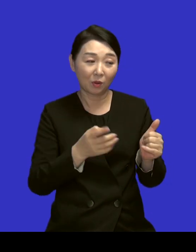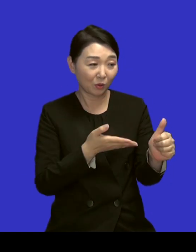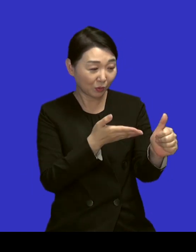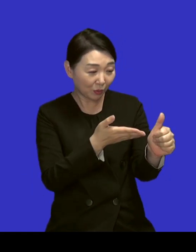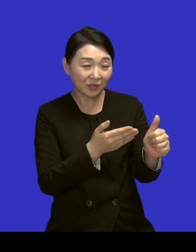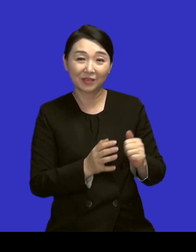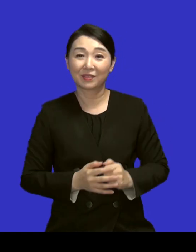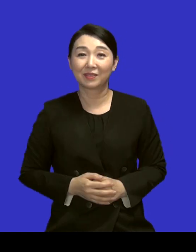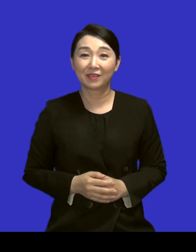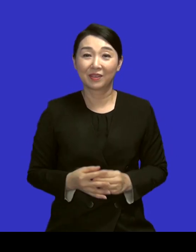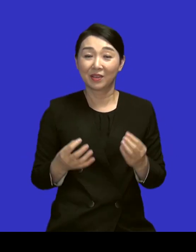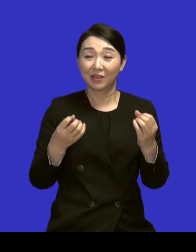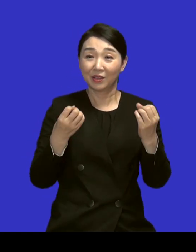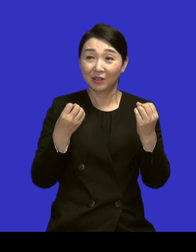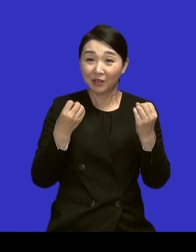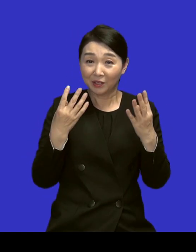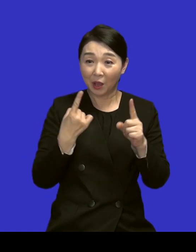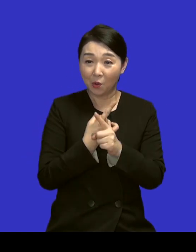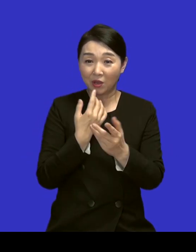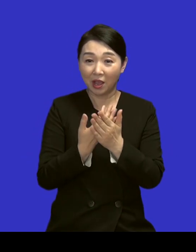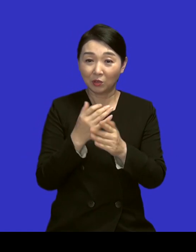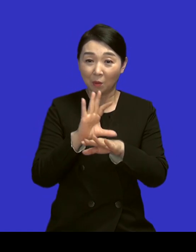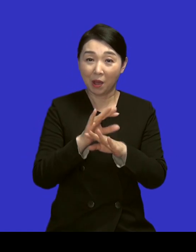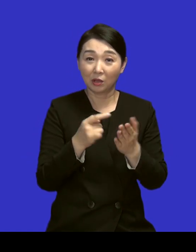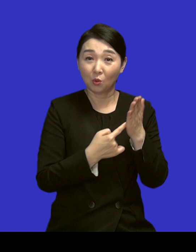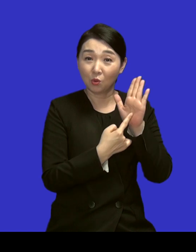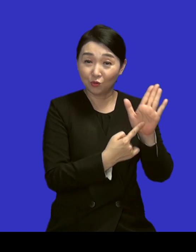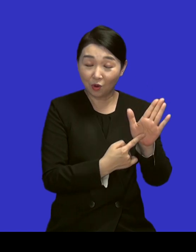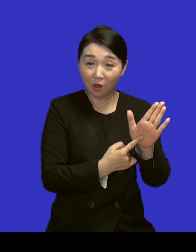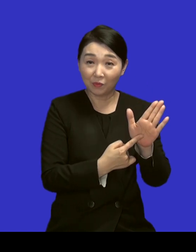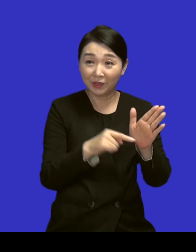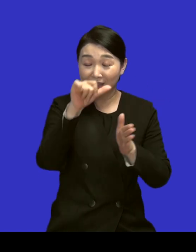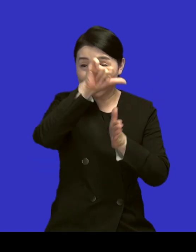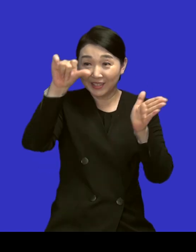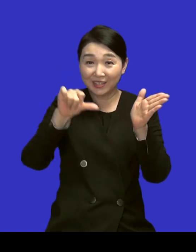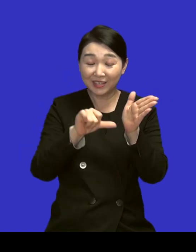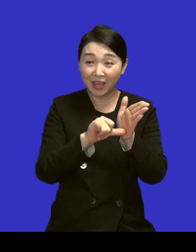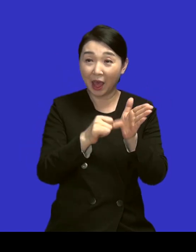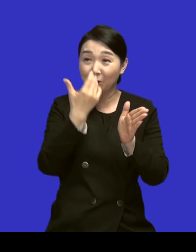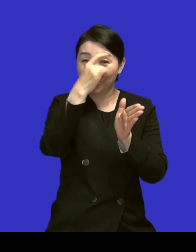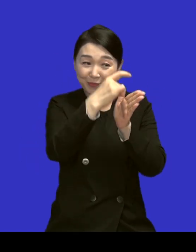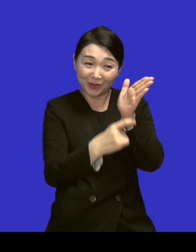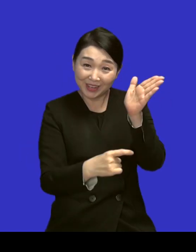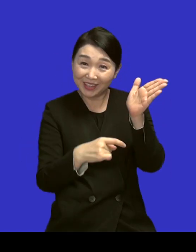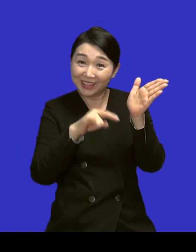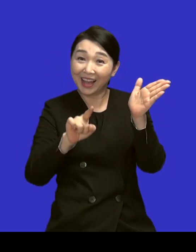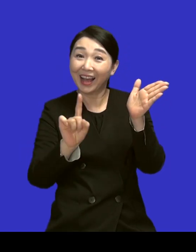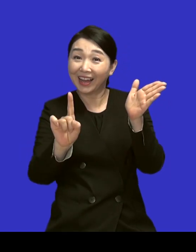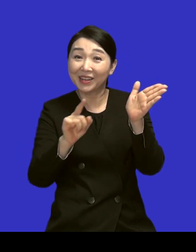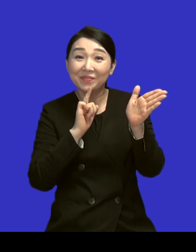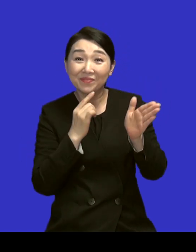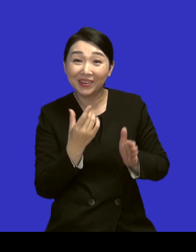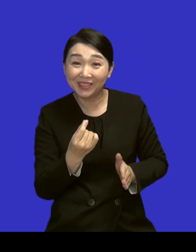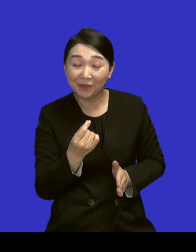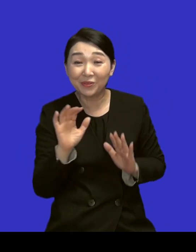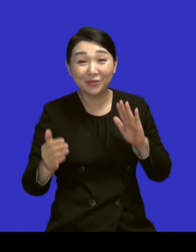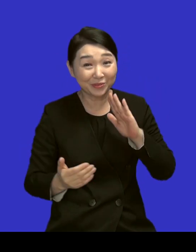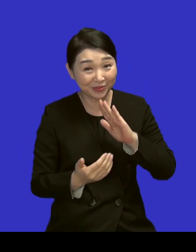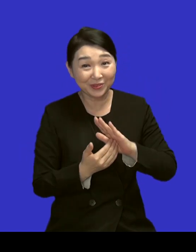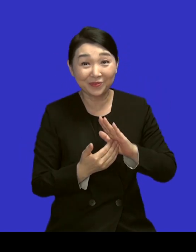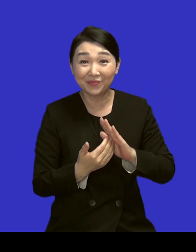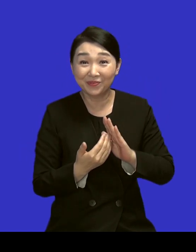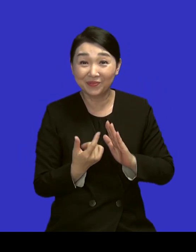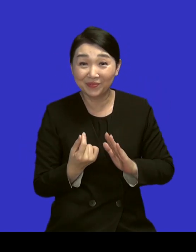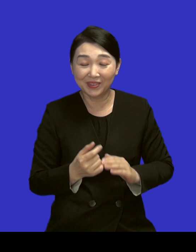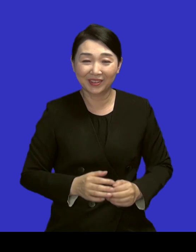새롭게 하소서에 출연하는 것이 인생의 버킷리스트였다고 하시는데. 네, 진짜 네? 제 인생 버킷리스트 중에 하나였고. 하나 이루신 거예요? 네, 오늘? 맞아요.